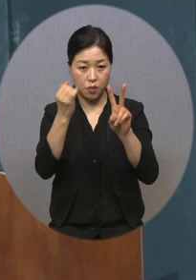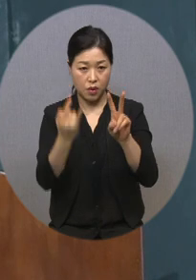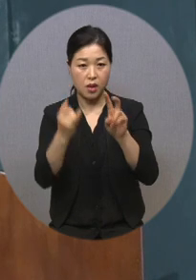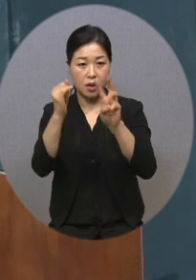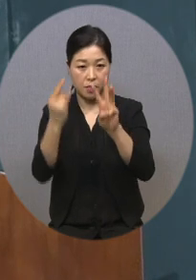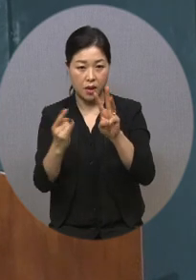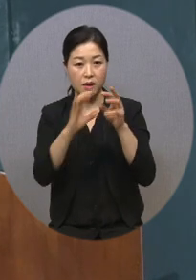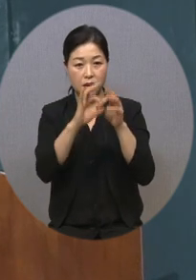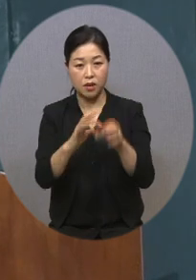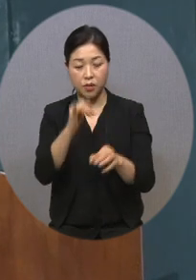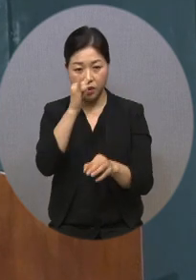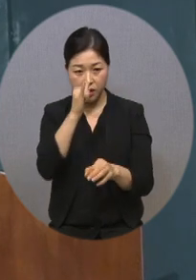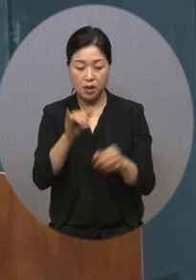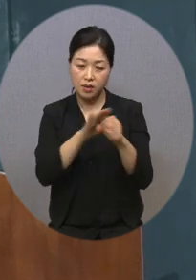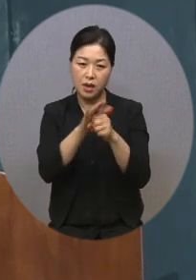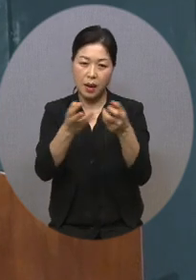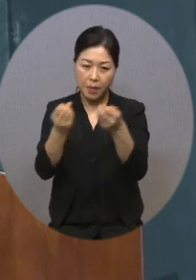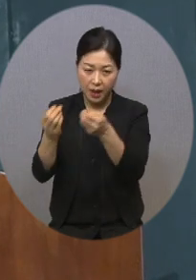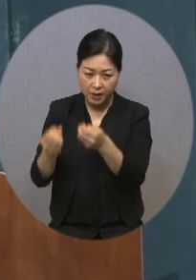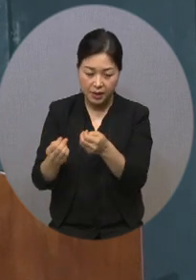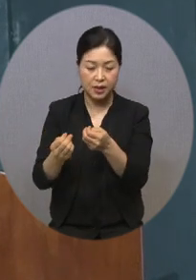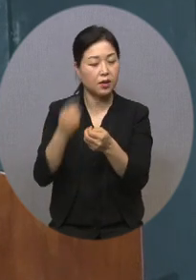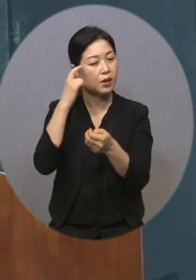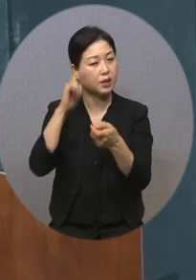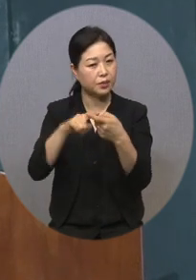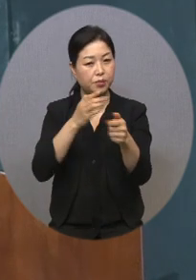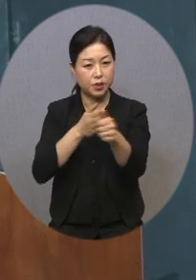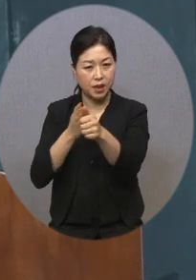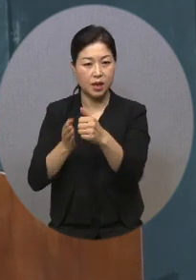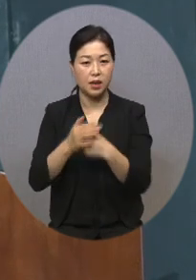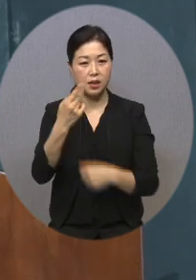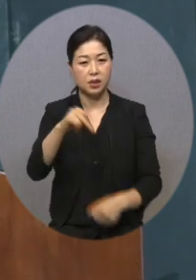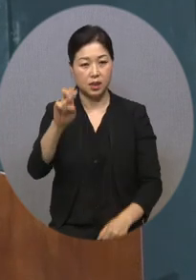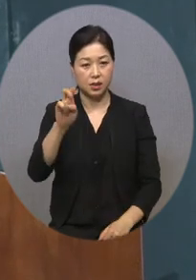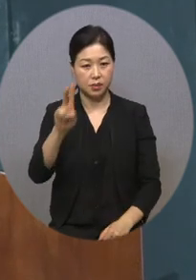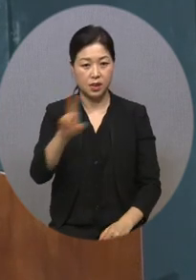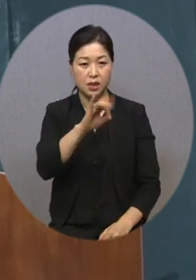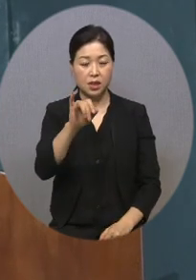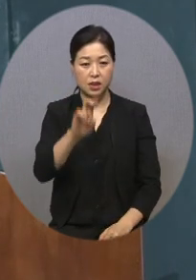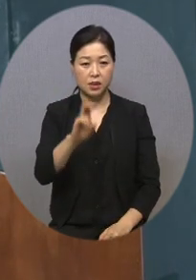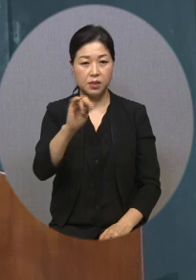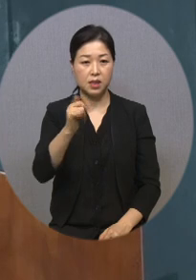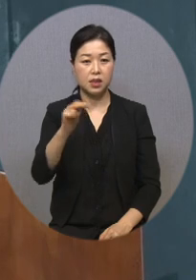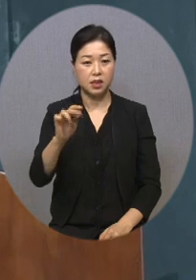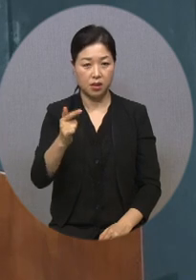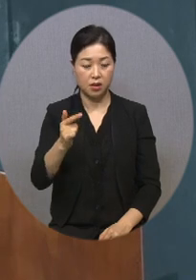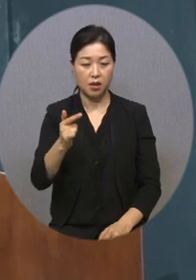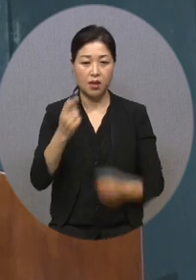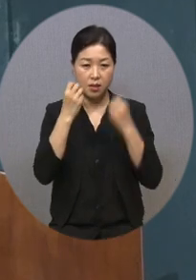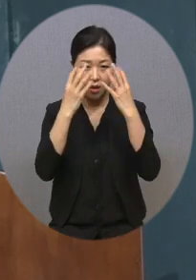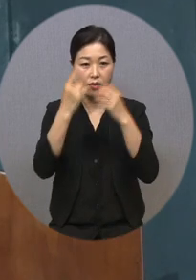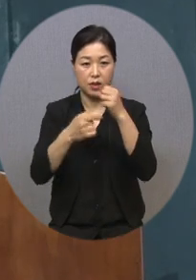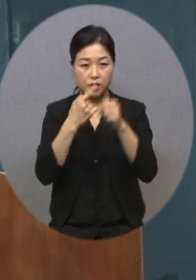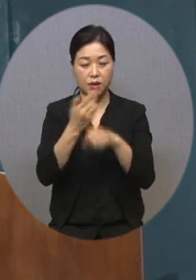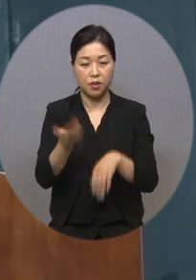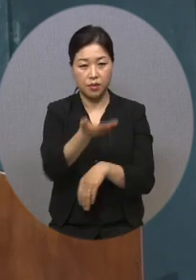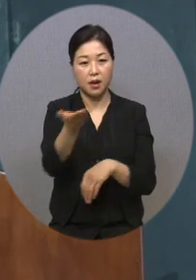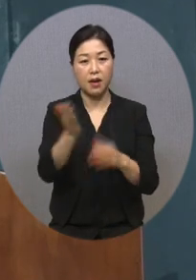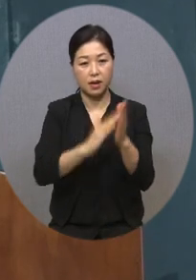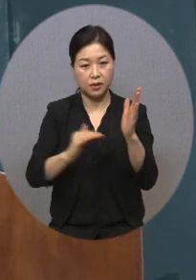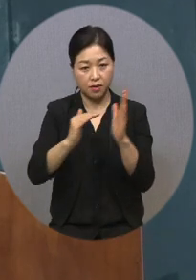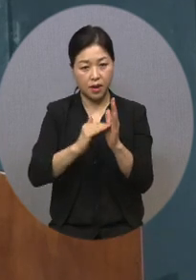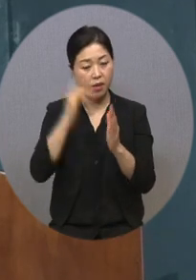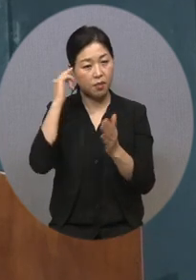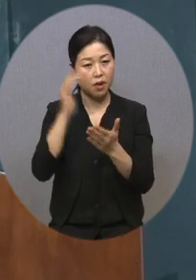것이니 많은 사랑 부탁드리겠습니다. 2022년 이민년 새해에도 여러분들 가정에 평화와